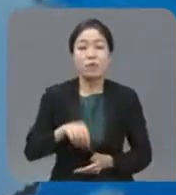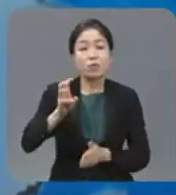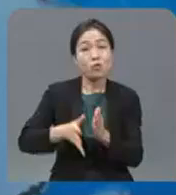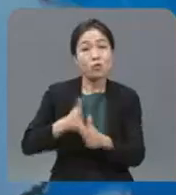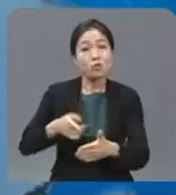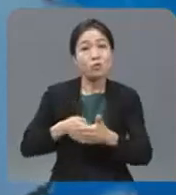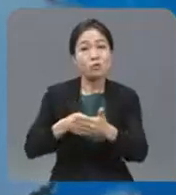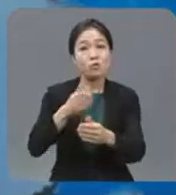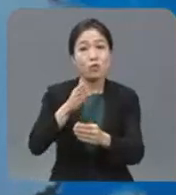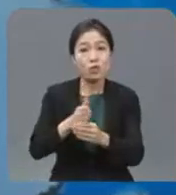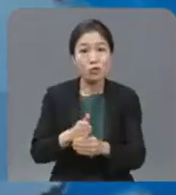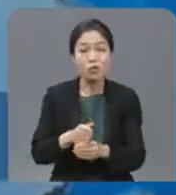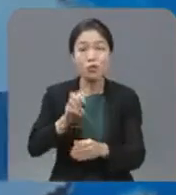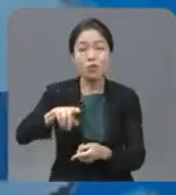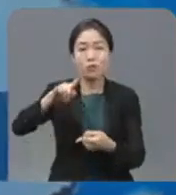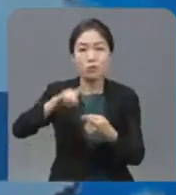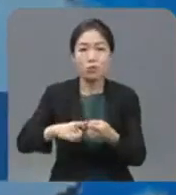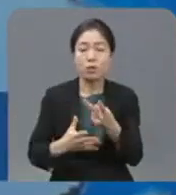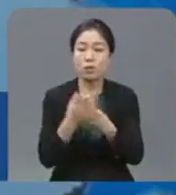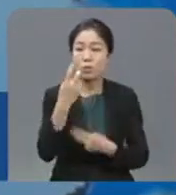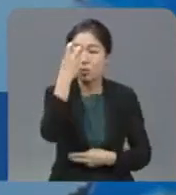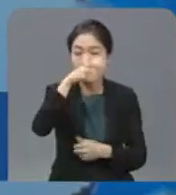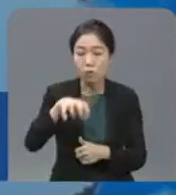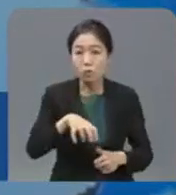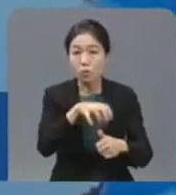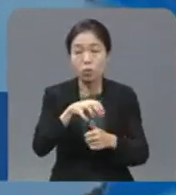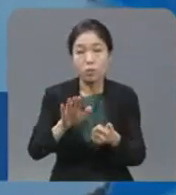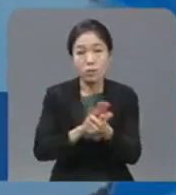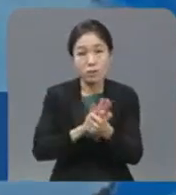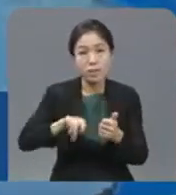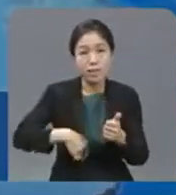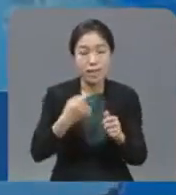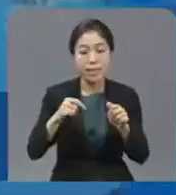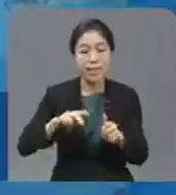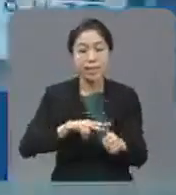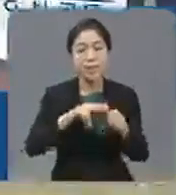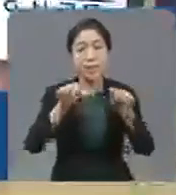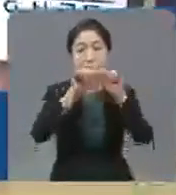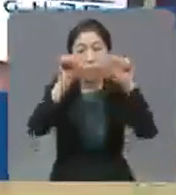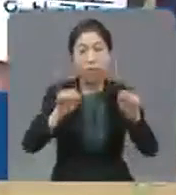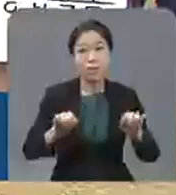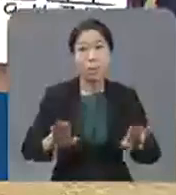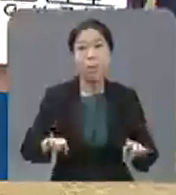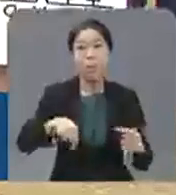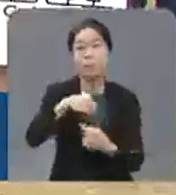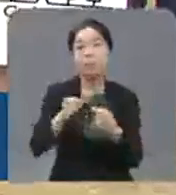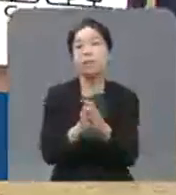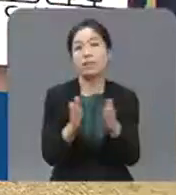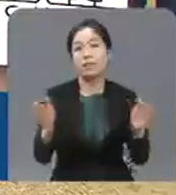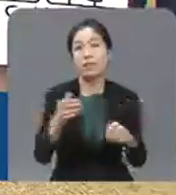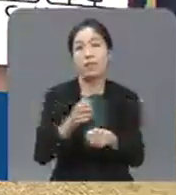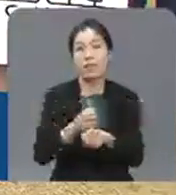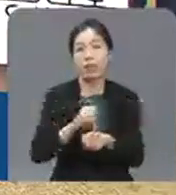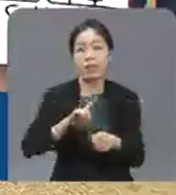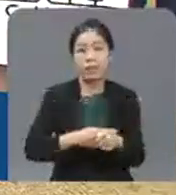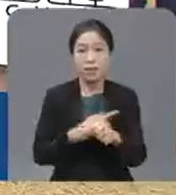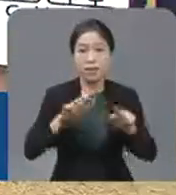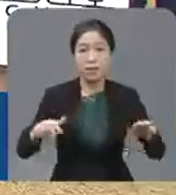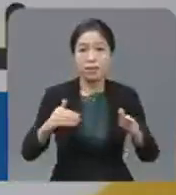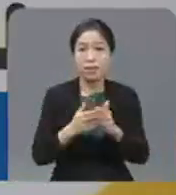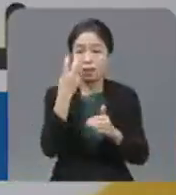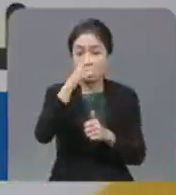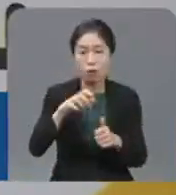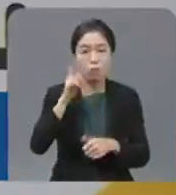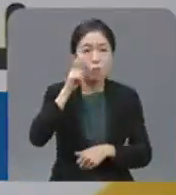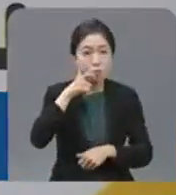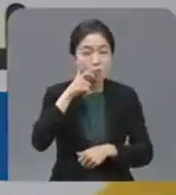광주시가 추진하고 있는 광주다움 통합돌봄 서비스 자체정보시스템이 오늘부터 가동됩니다 이에 따라 그동안